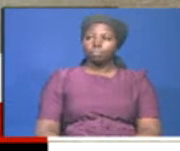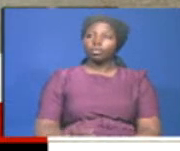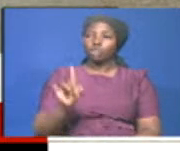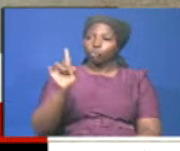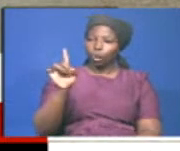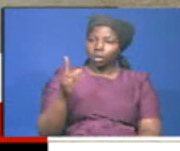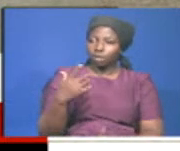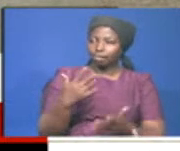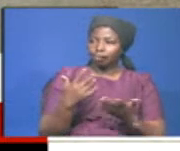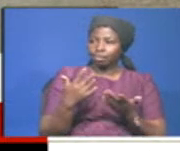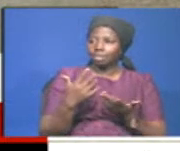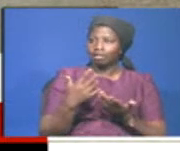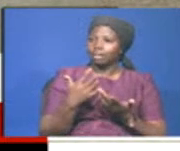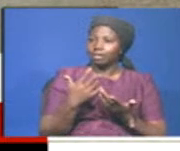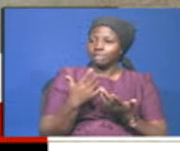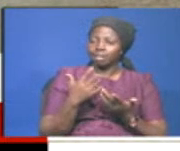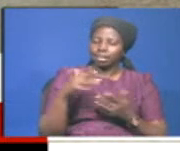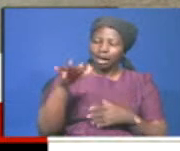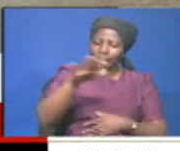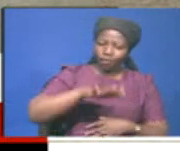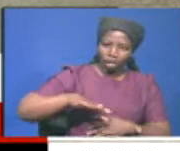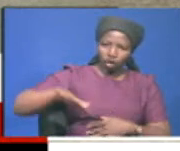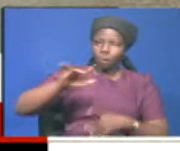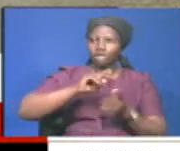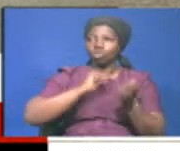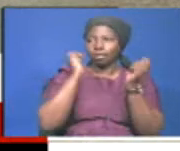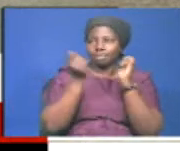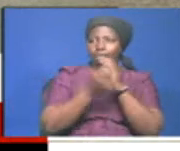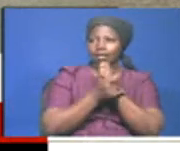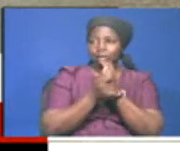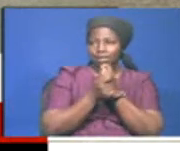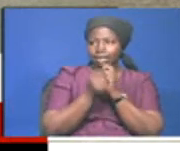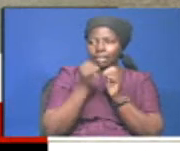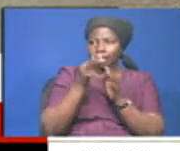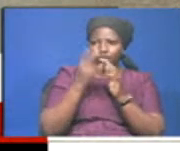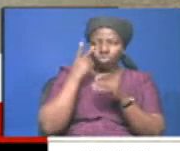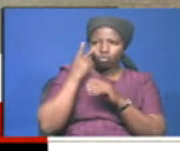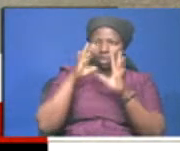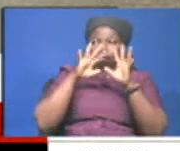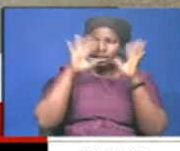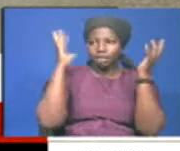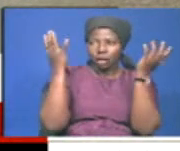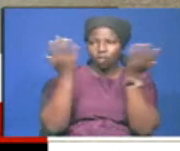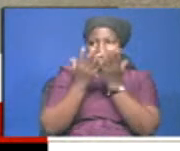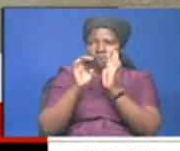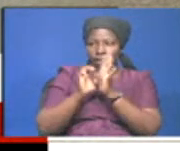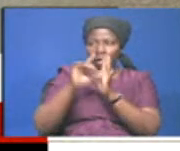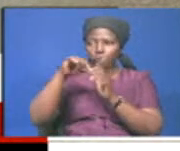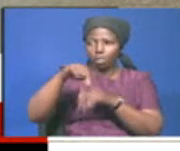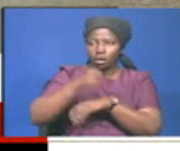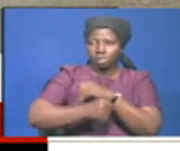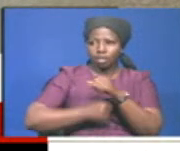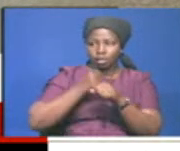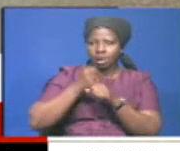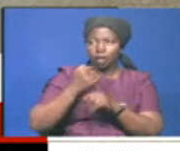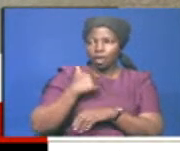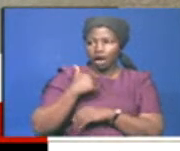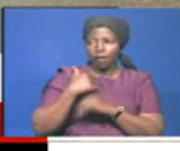mabadiliko kwa mazingira yetu. Ukiangalia dunia mzima kama mwaka huu kulikuwa na mambo